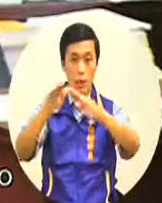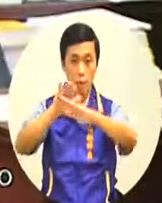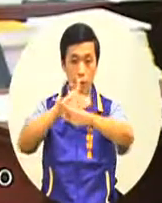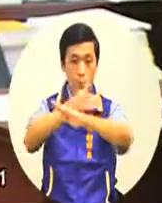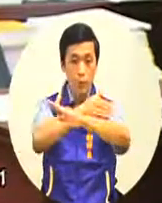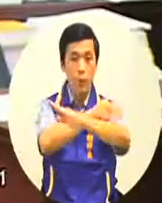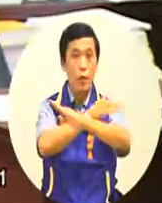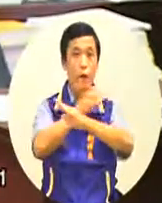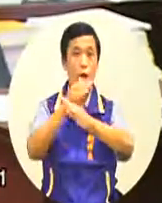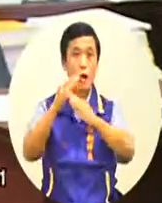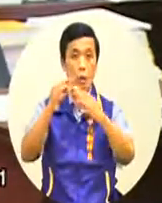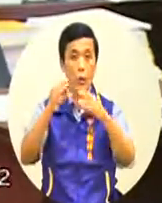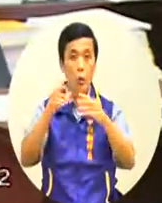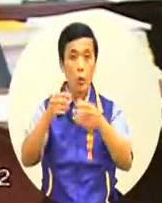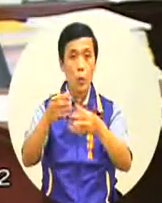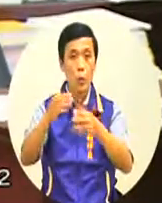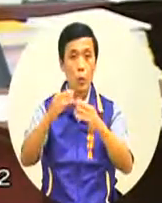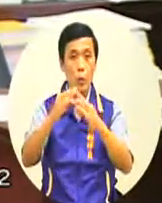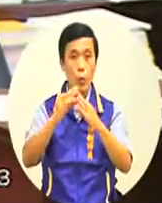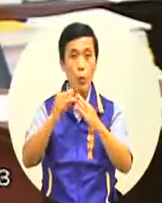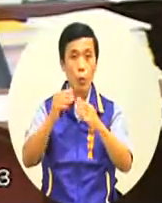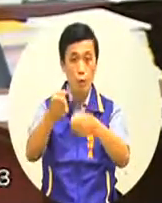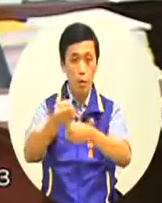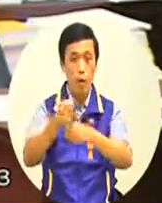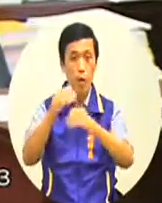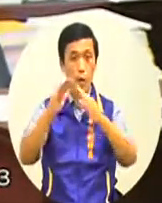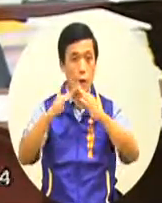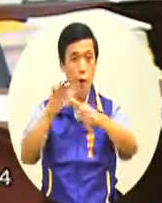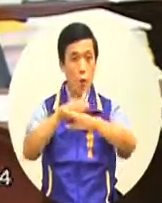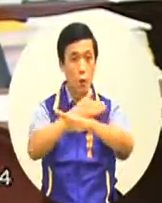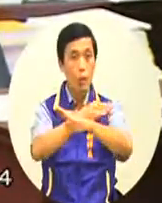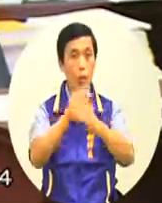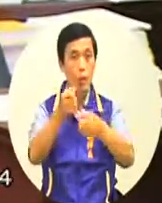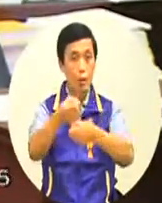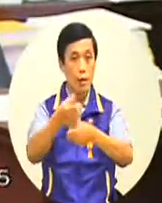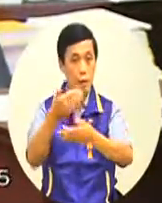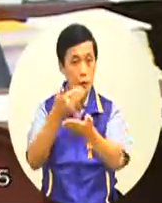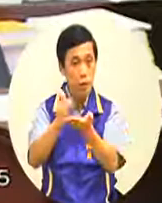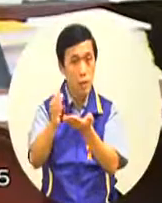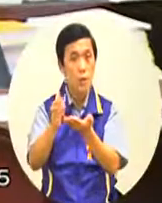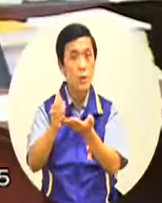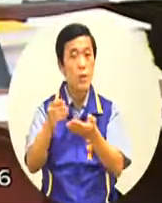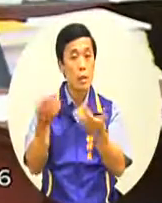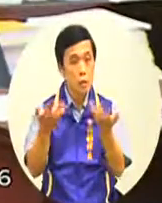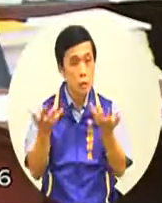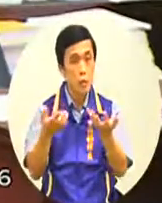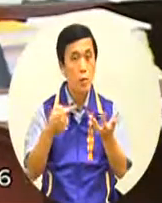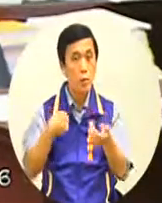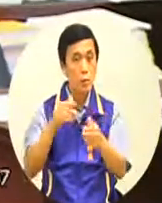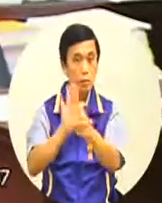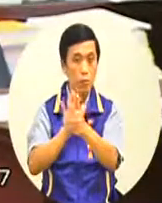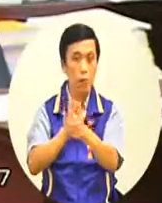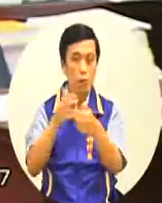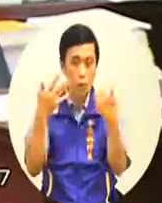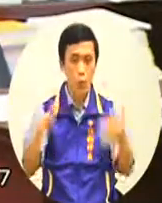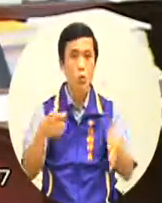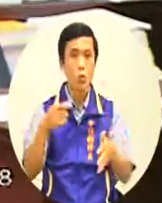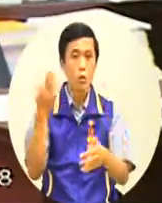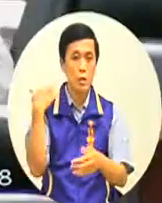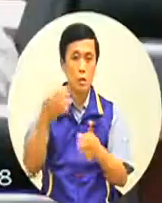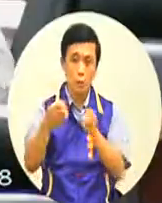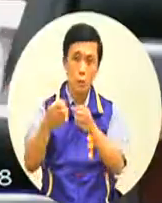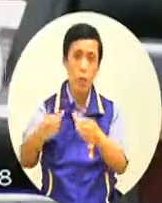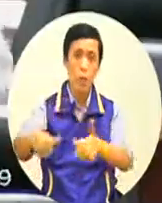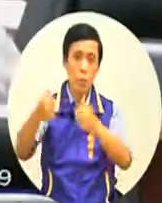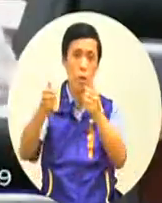相信我们做的是对的事情。我相信过去很长的时间，我们跟部落的很多朋友其实都是已经协调好了，中